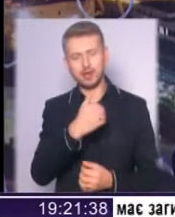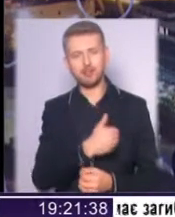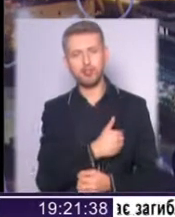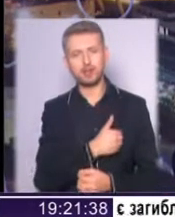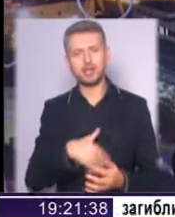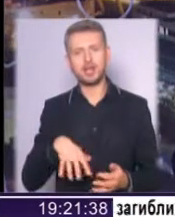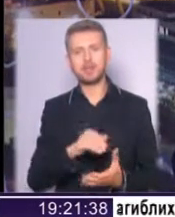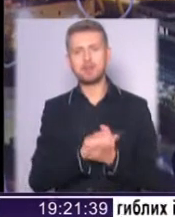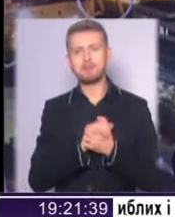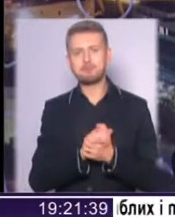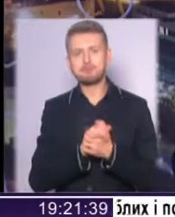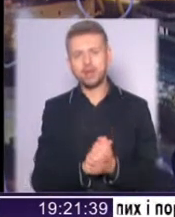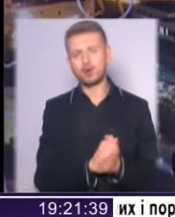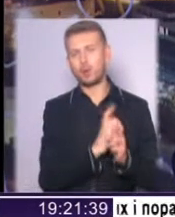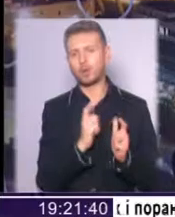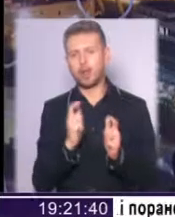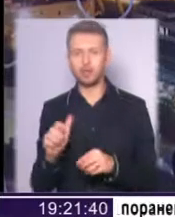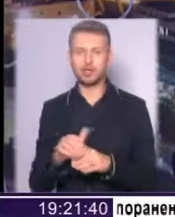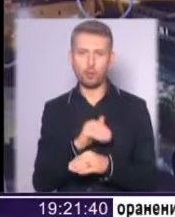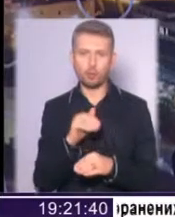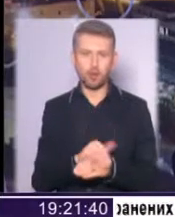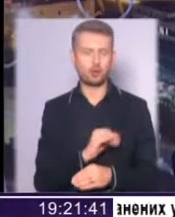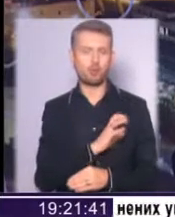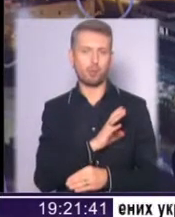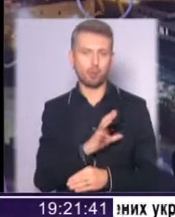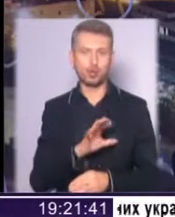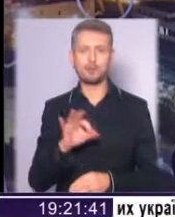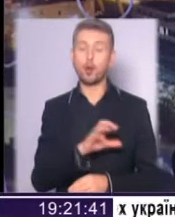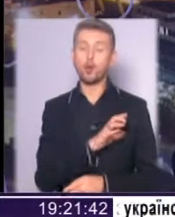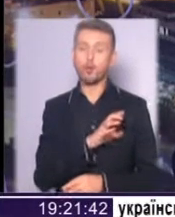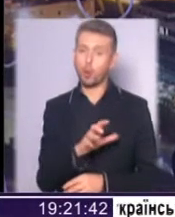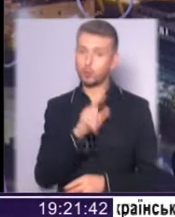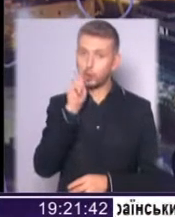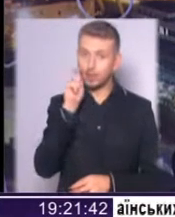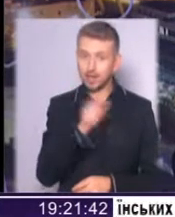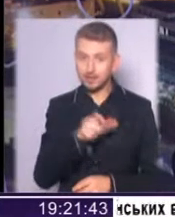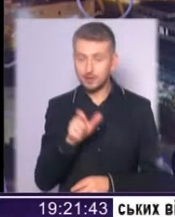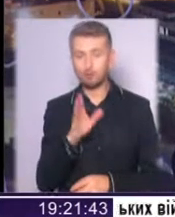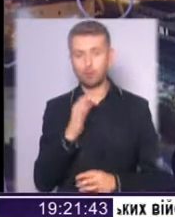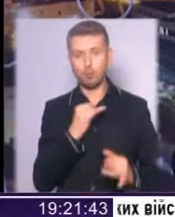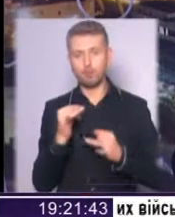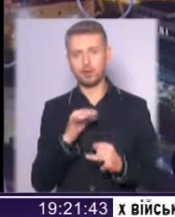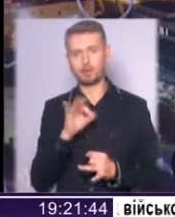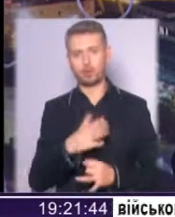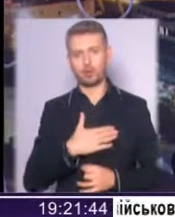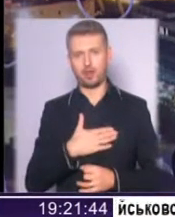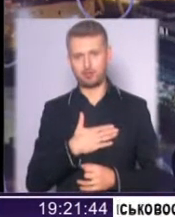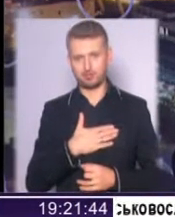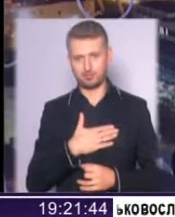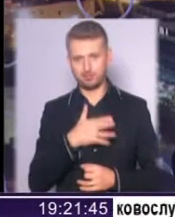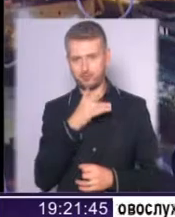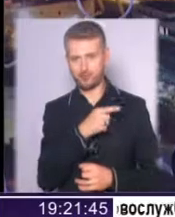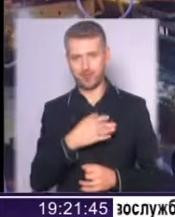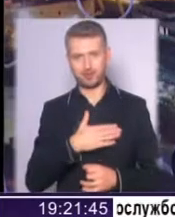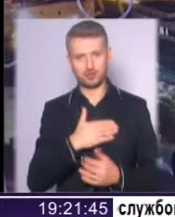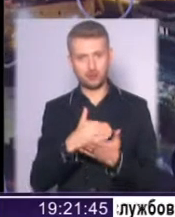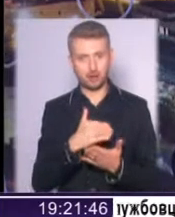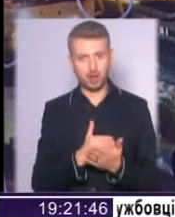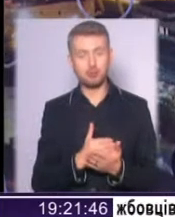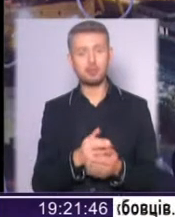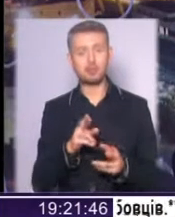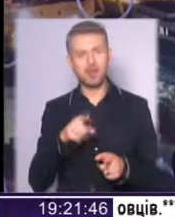злагоди, добра і добробуту. Про добробут українців ми будемо говорити під час наших сьогоднішніх ефірів, адже, як відомо, цієї